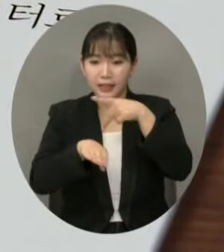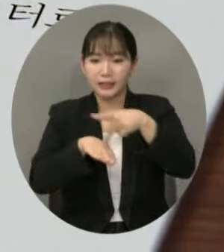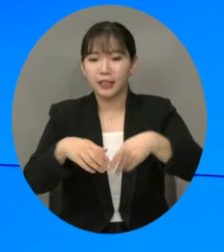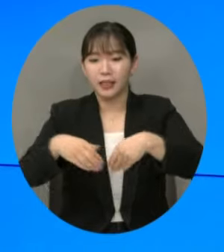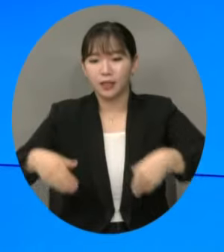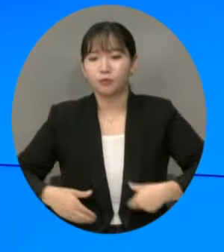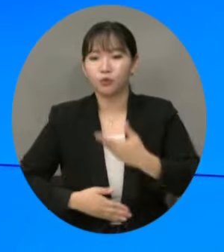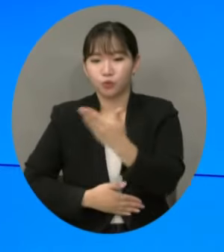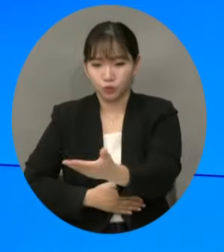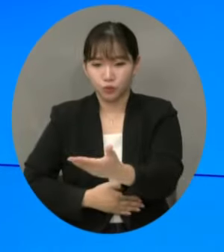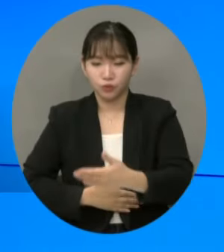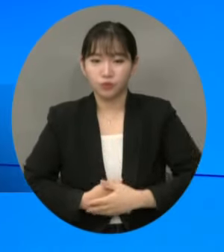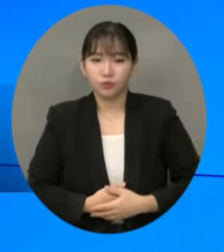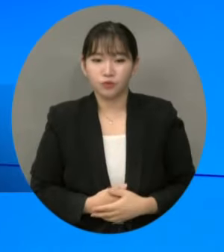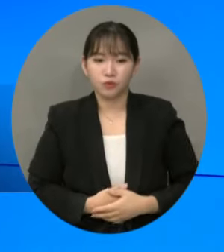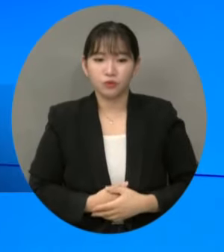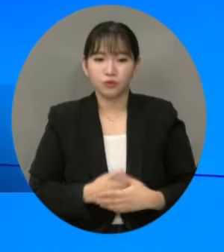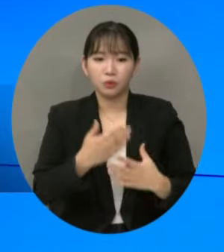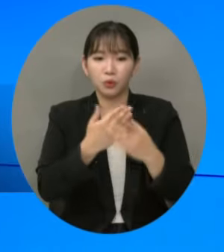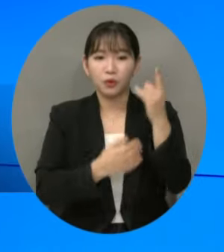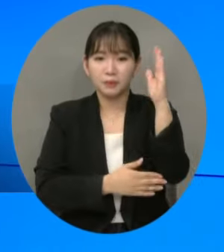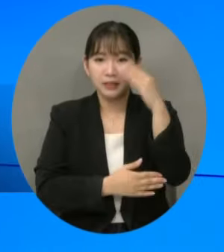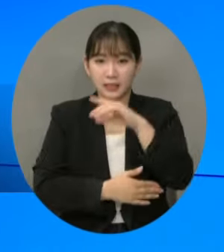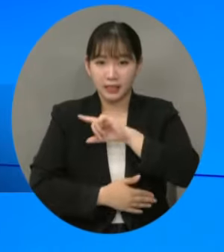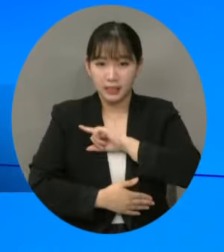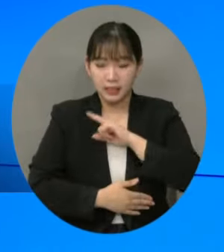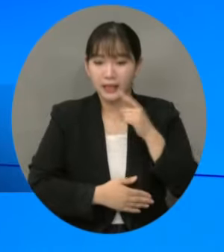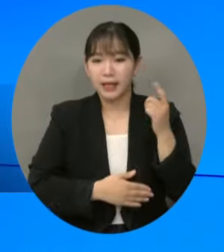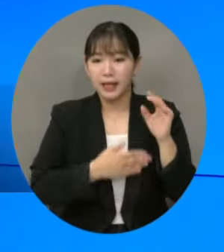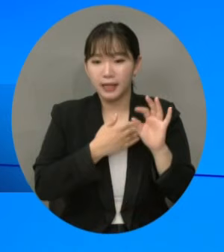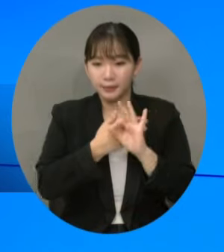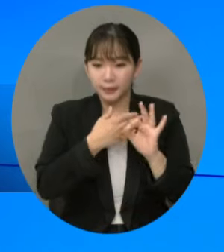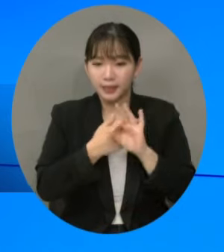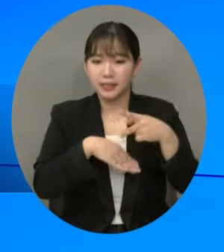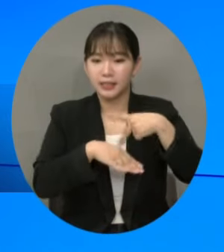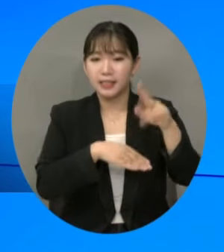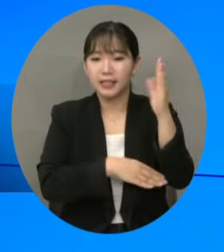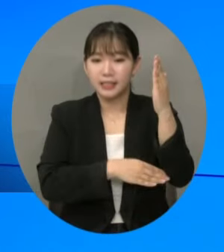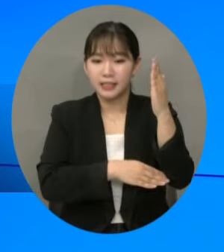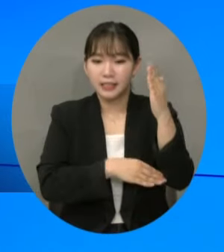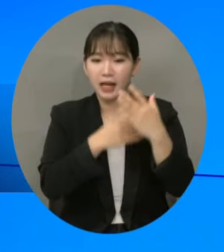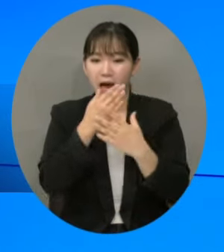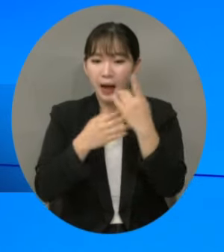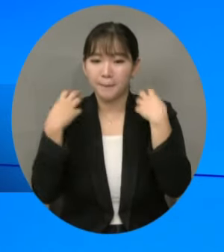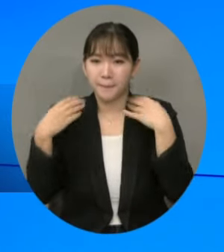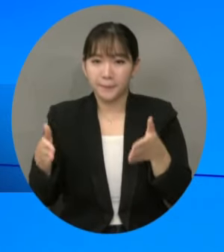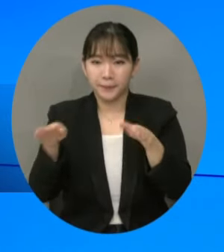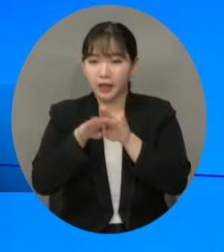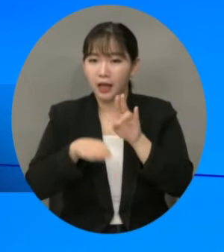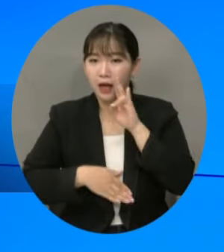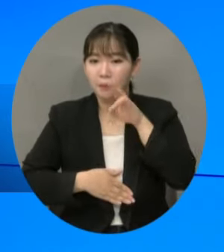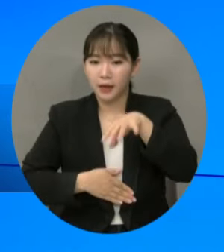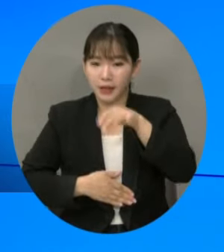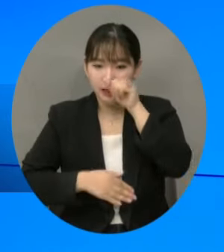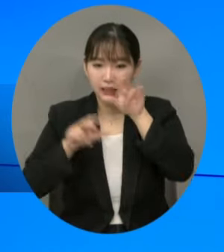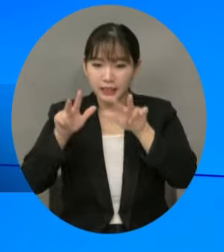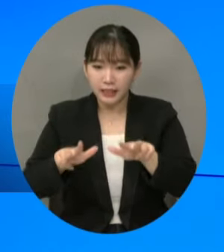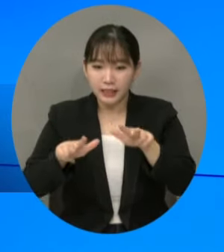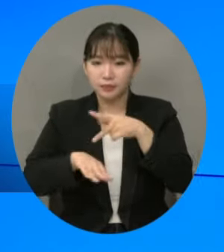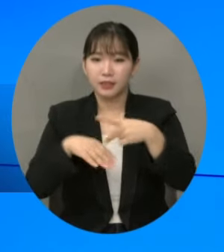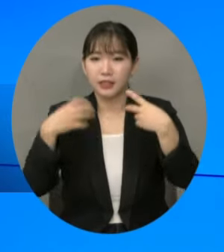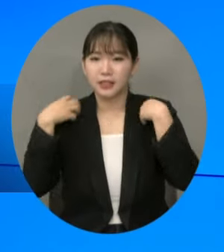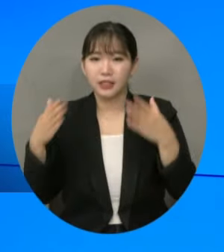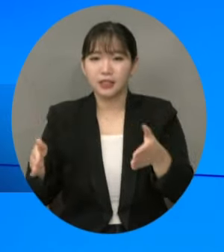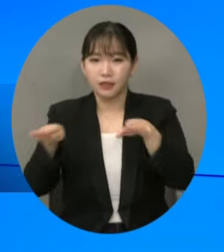겁니다. 통합시 명칭은 가칭 신안시로, 통합청사는 앞에 되어 있는 현